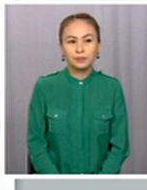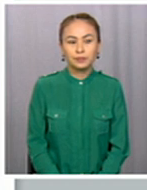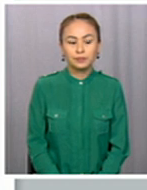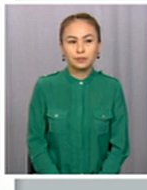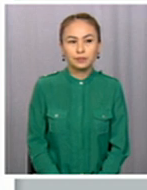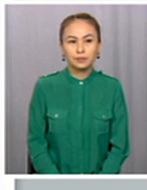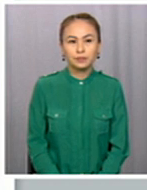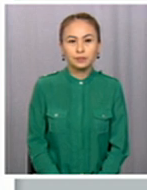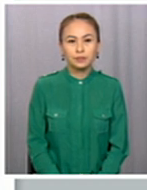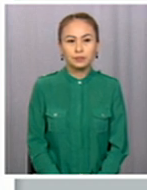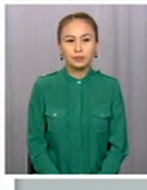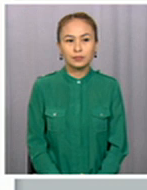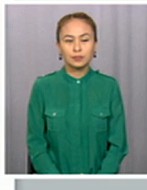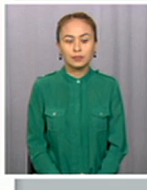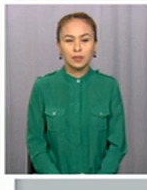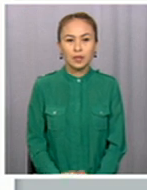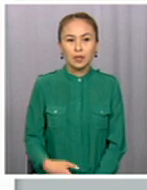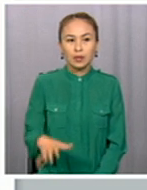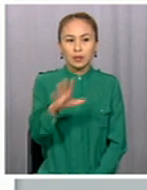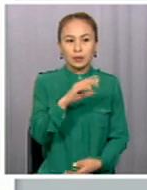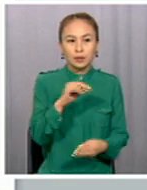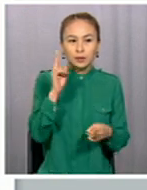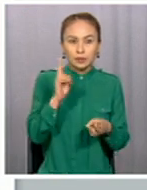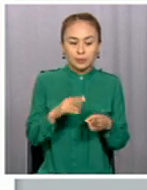Мәтіндік редактормен жұмыс жасап болғаннан кейін